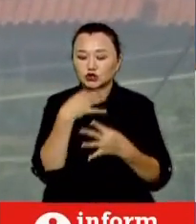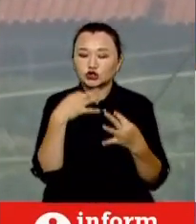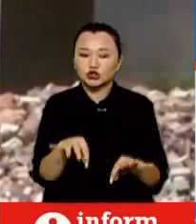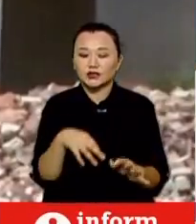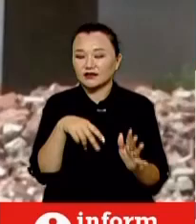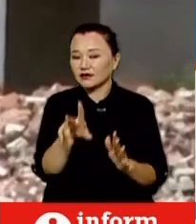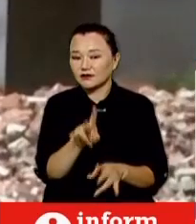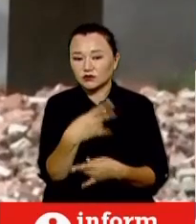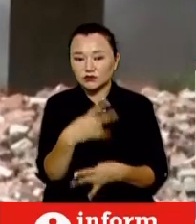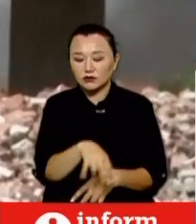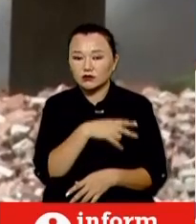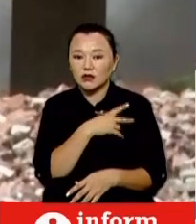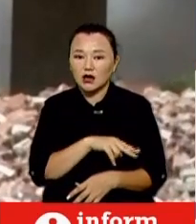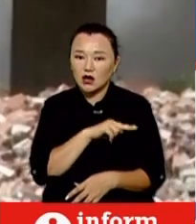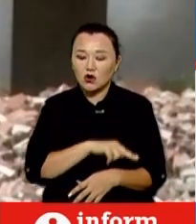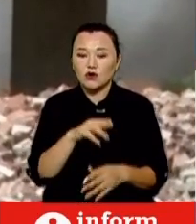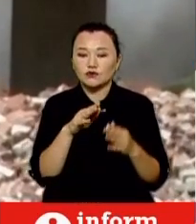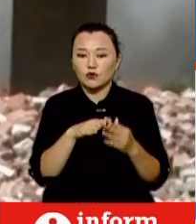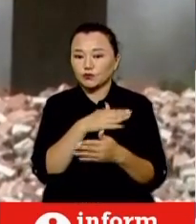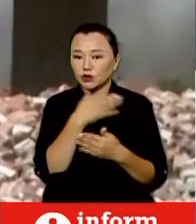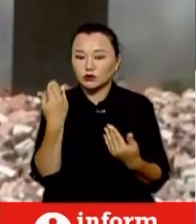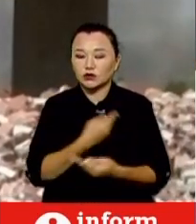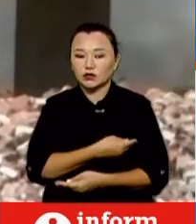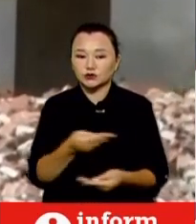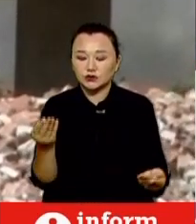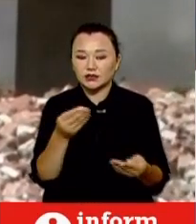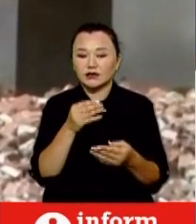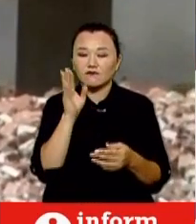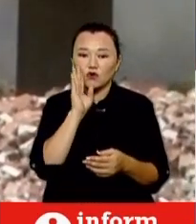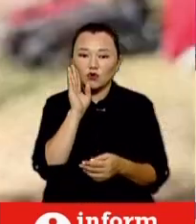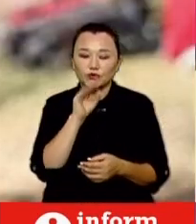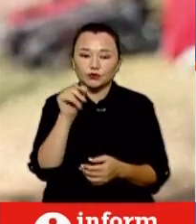не выходить на работу. Бездомным раздают тенты и воду.